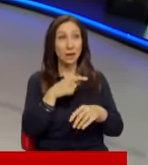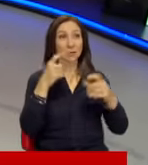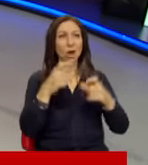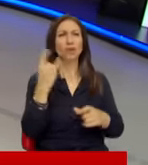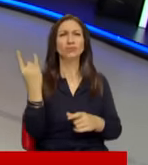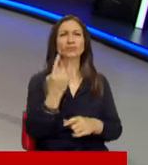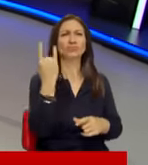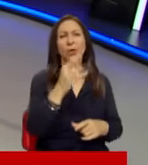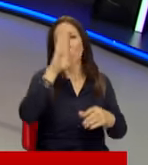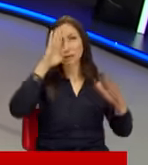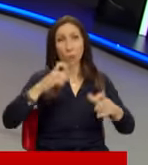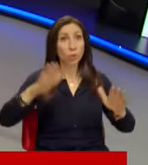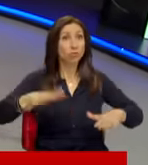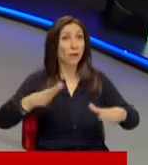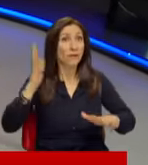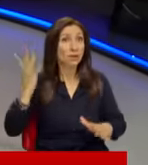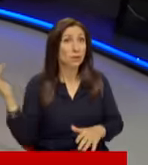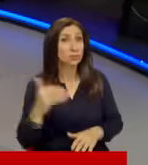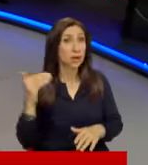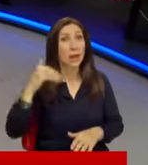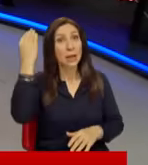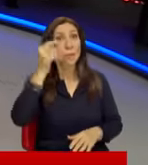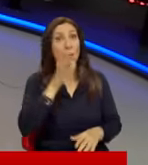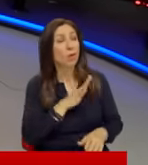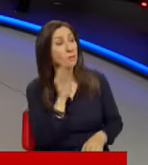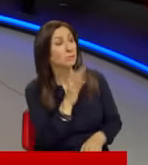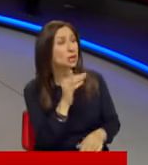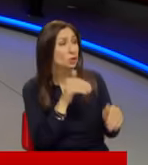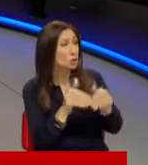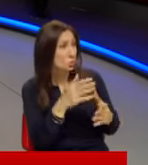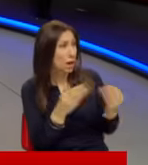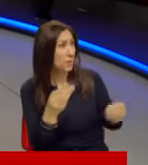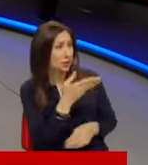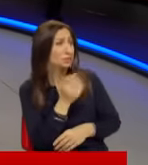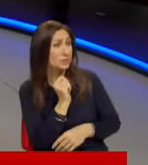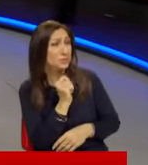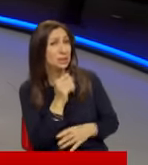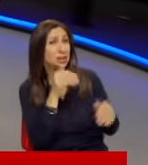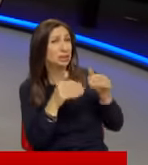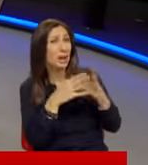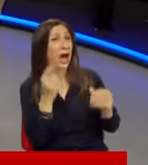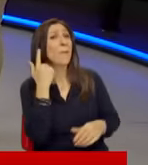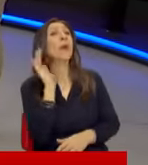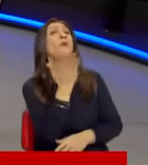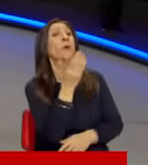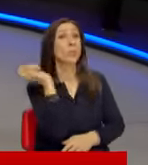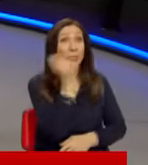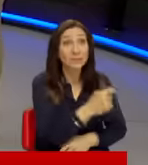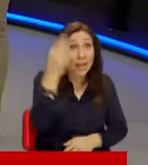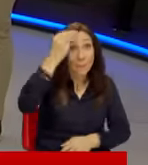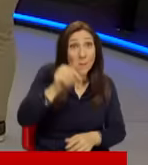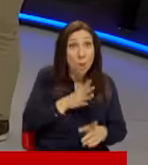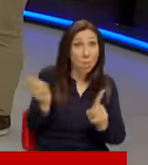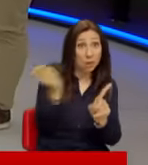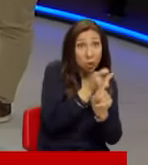sahadaydı. Ağırlıkta İstanbul'daydı. Ve Ekrem İmamoğlu seslenmişti. Seçimi evet. Kaybettiniz. Kaybettin, haberin yok demişti.